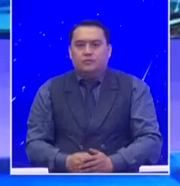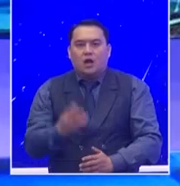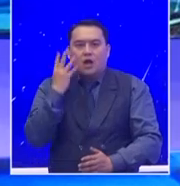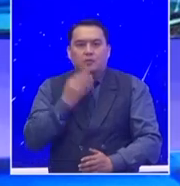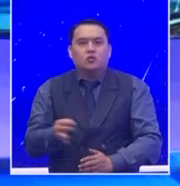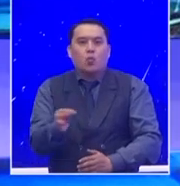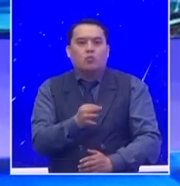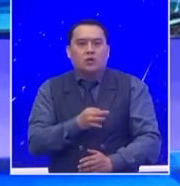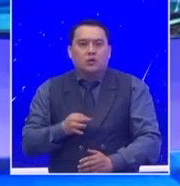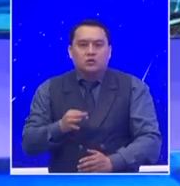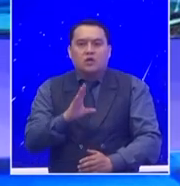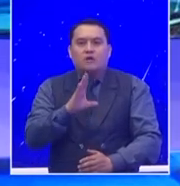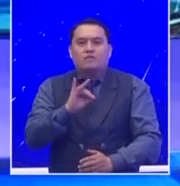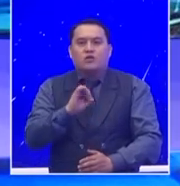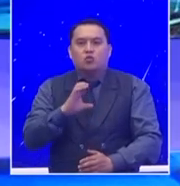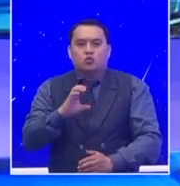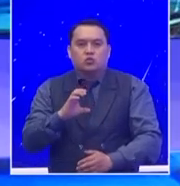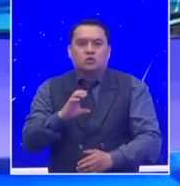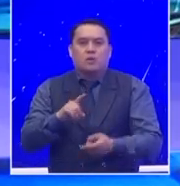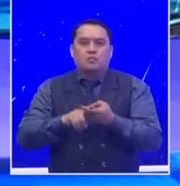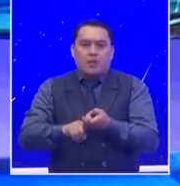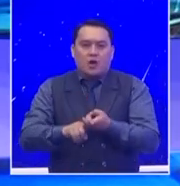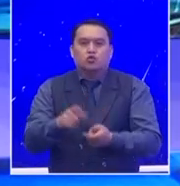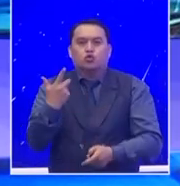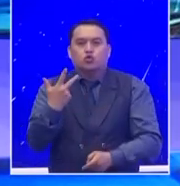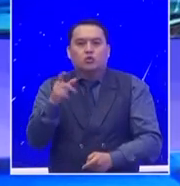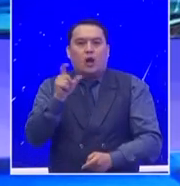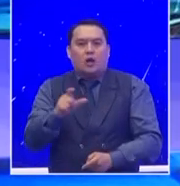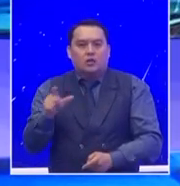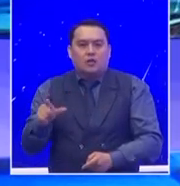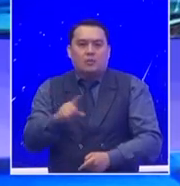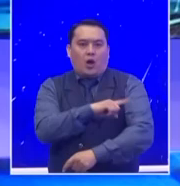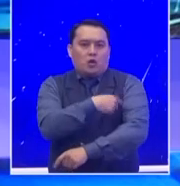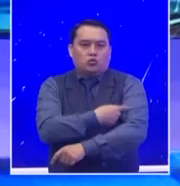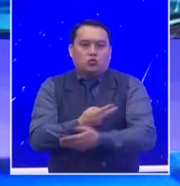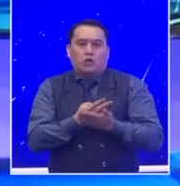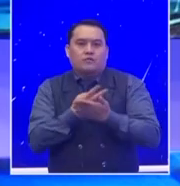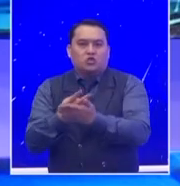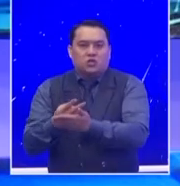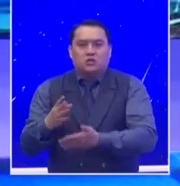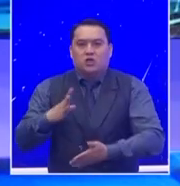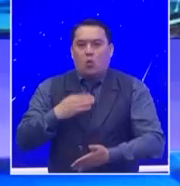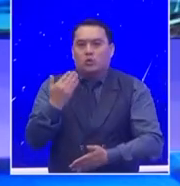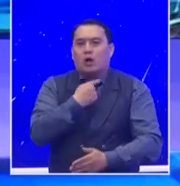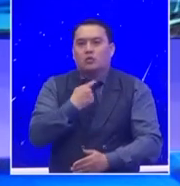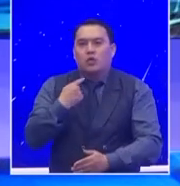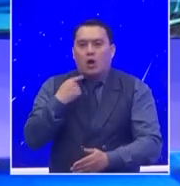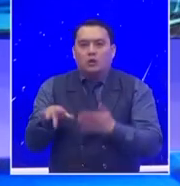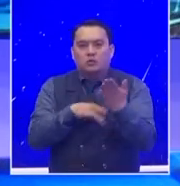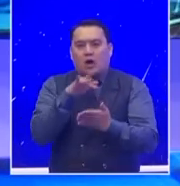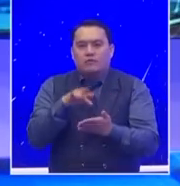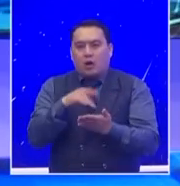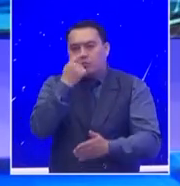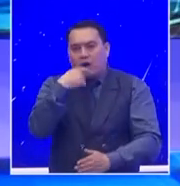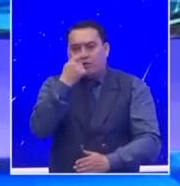Алматы облысында аты жаман вирусты жұқтырғандармен байланысқа түскен 3 адам жұқпалы аурухана бөліміне жеткізілді. Олар Талдықорған қаласы, Панфилов